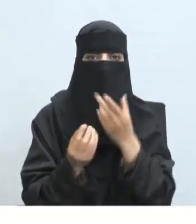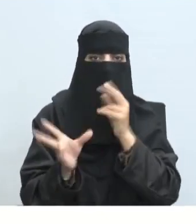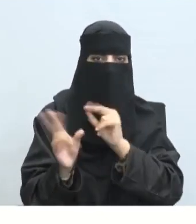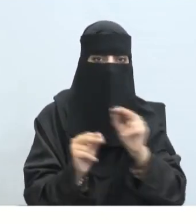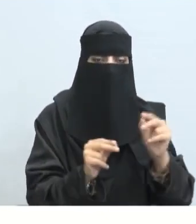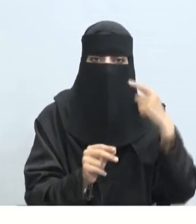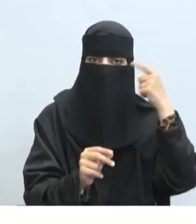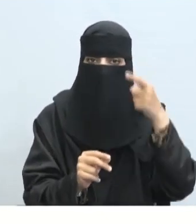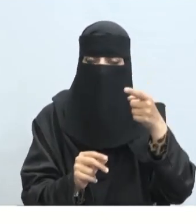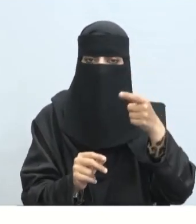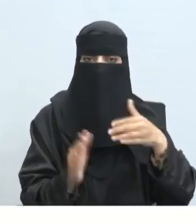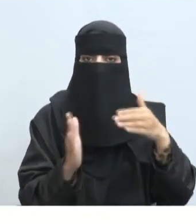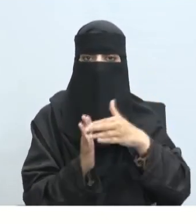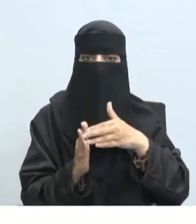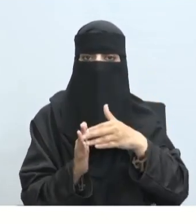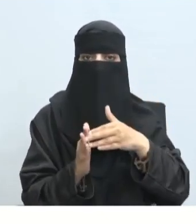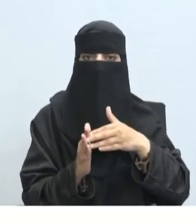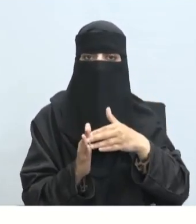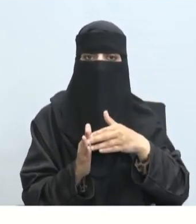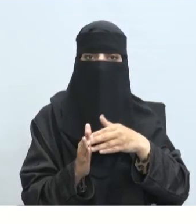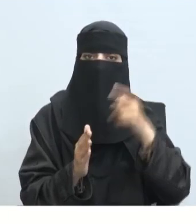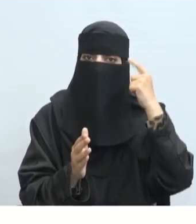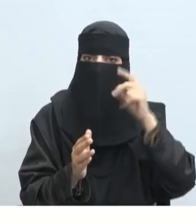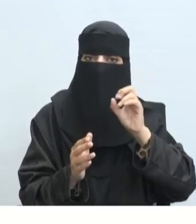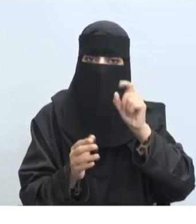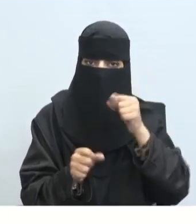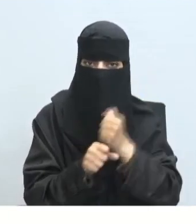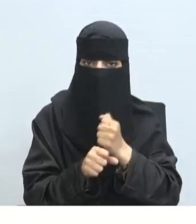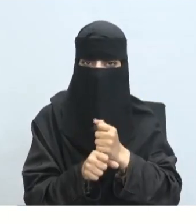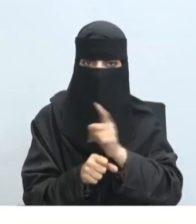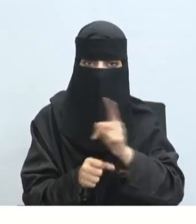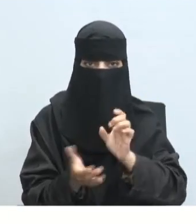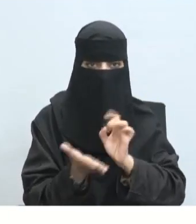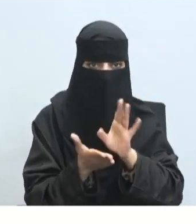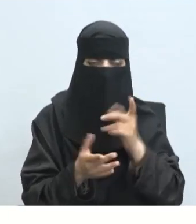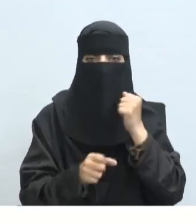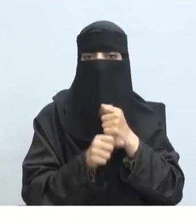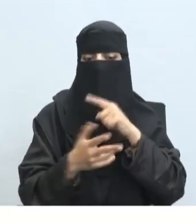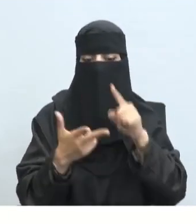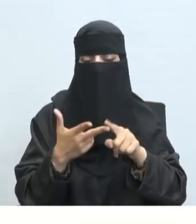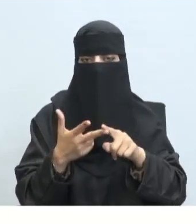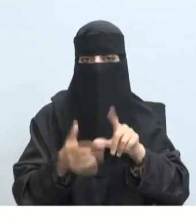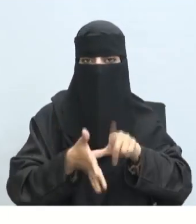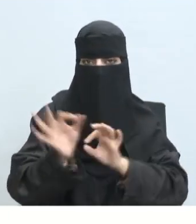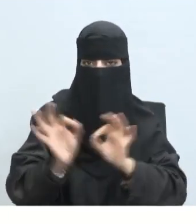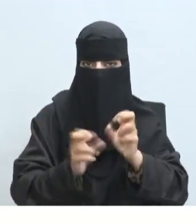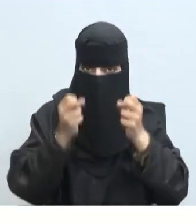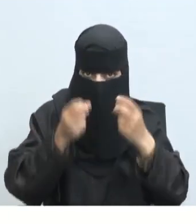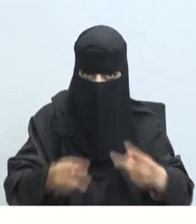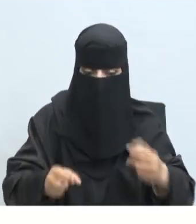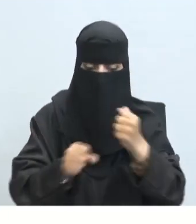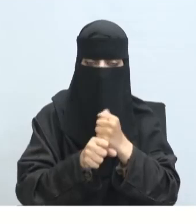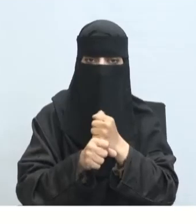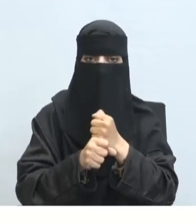المتشابهه نخرج نخرج الافكار التي من الممكن تطبيقها بعد ذلك نبدا بالتخطيط للفعاليه وبعد